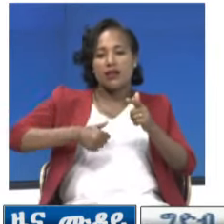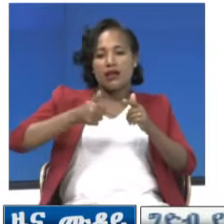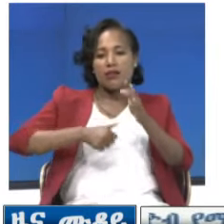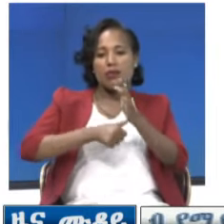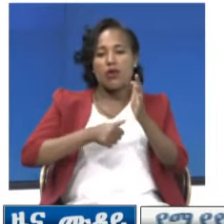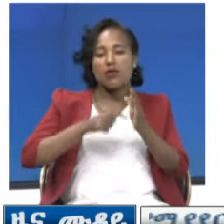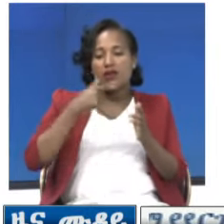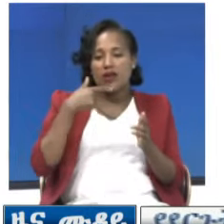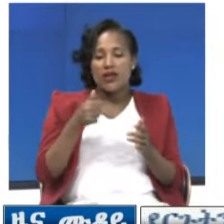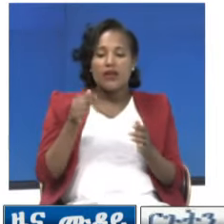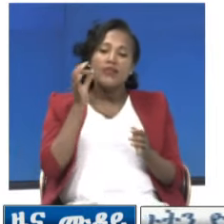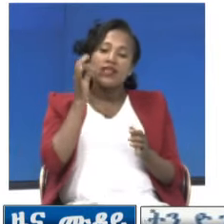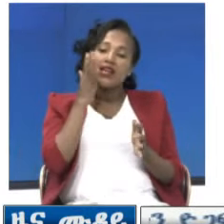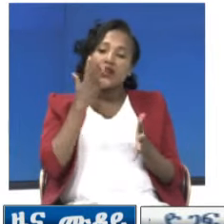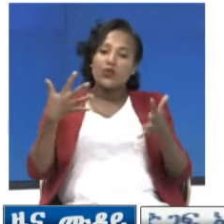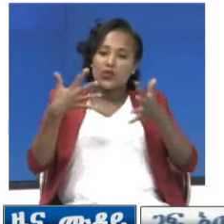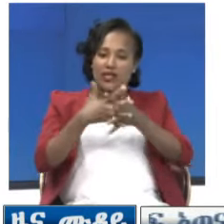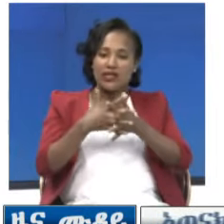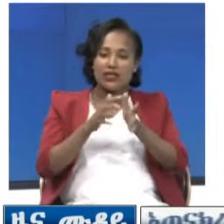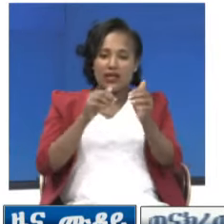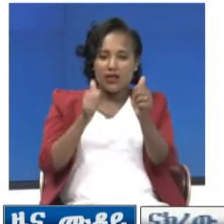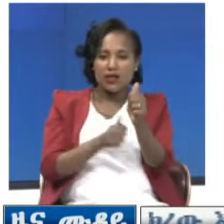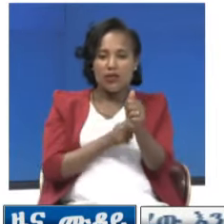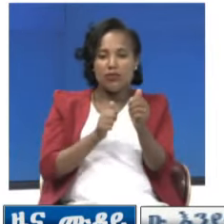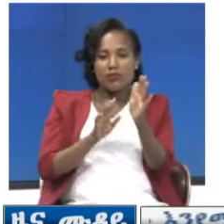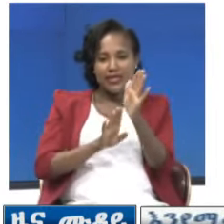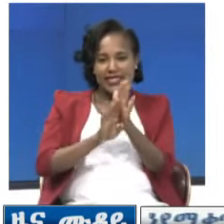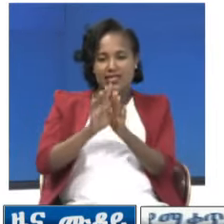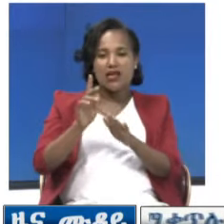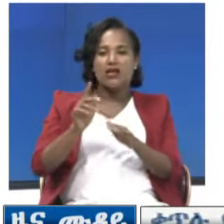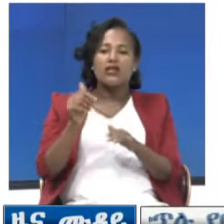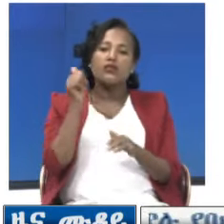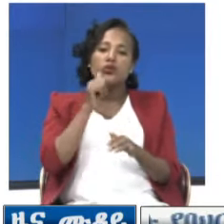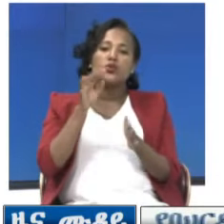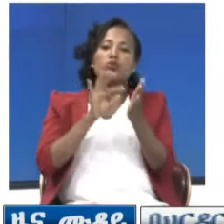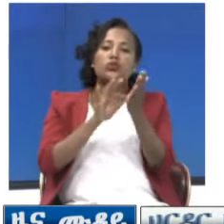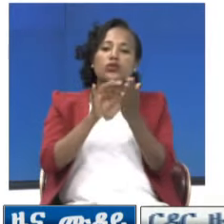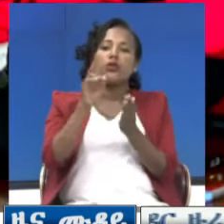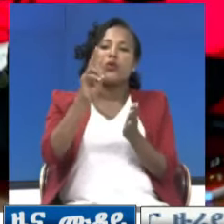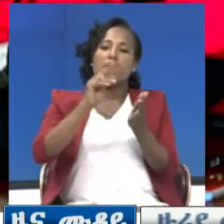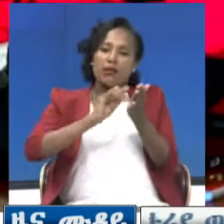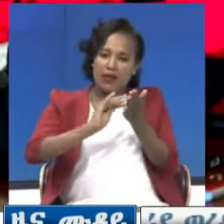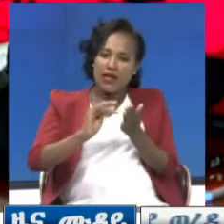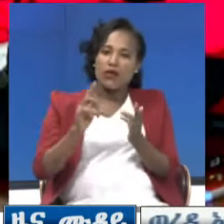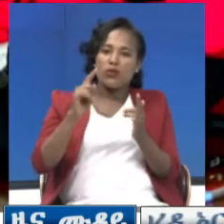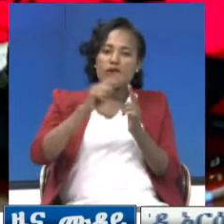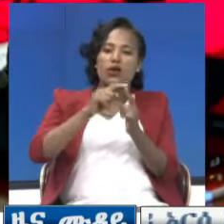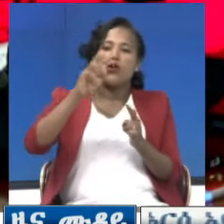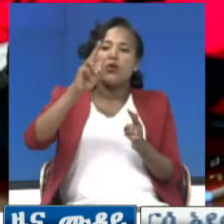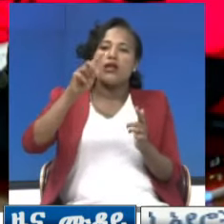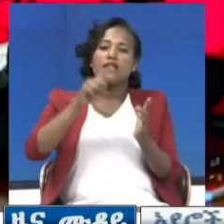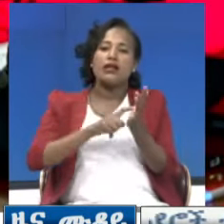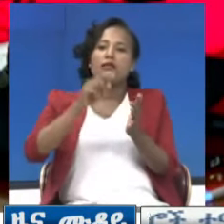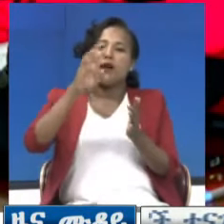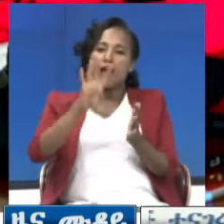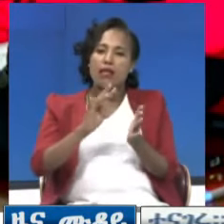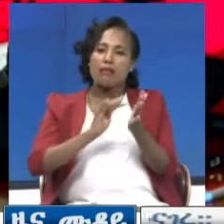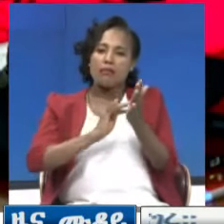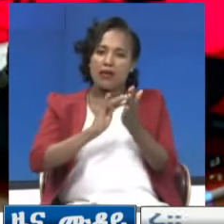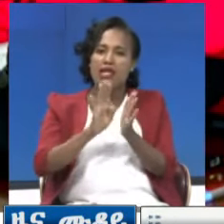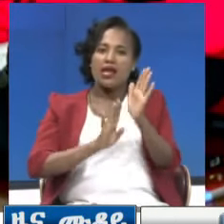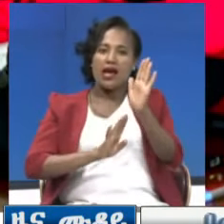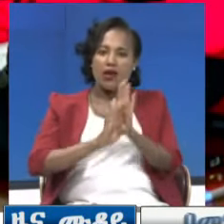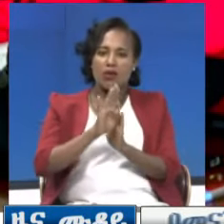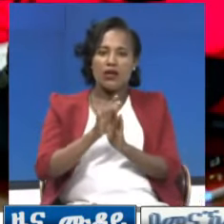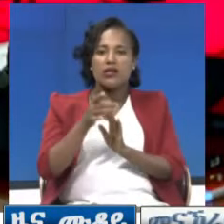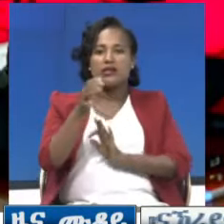ተናግረዋል። የኢህአዴግ ውህደትን ተከትሎ የብልጽግና ሴቶች ሊግ ቁጥር ከ2 ሚሊዮን ወደ 2.4 ሚሊዮን አድጓል። ዘገባው